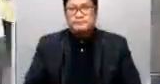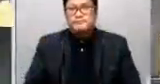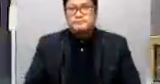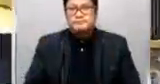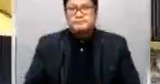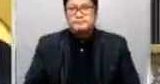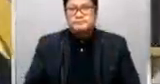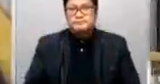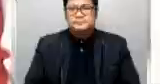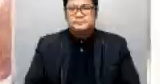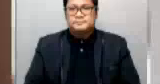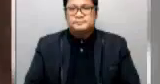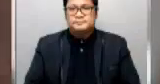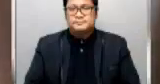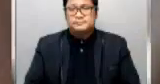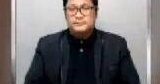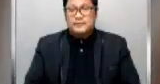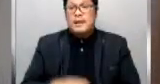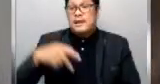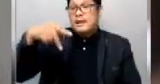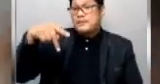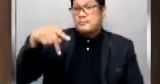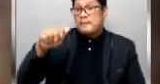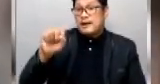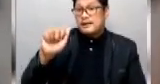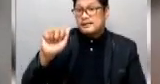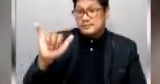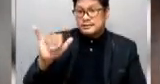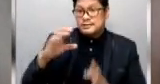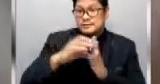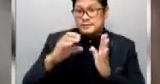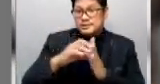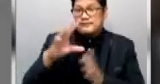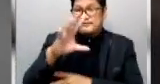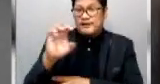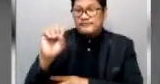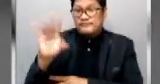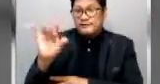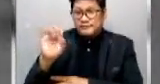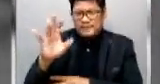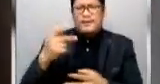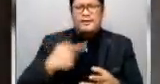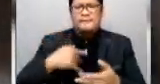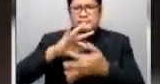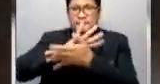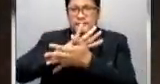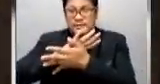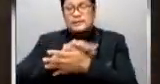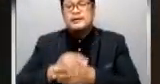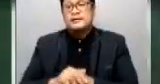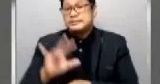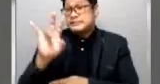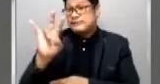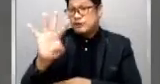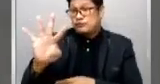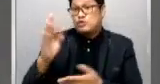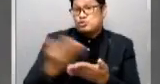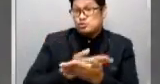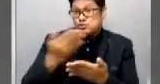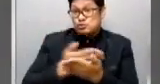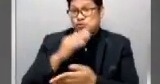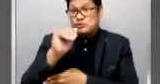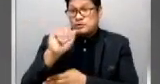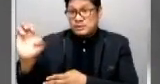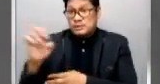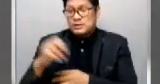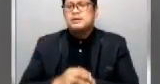Sa tala ng Pasay City hanggang kahapon, 515 pa rin ang active cases, 74 ang mga new cases. Ipinapatupad pa rin